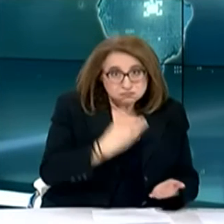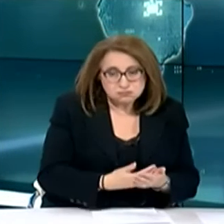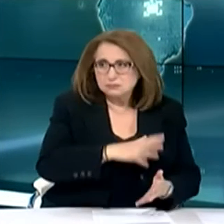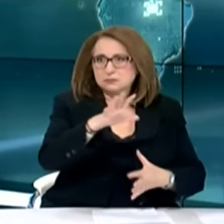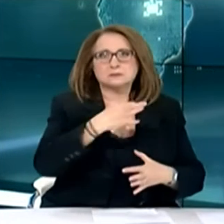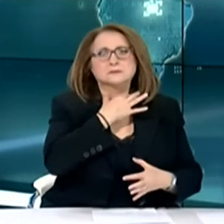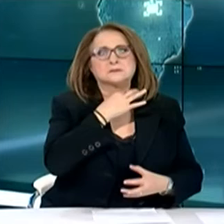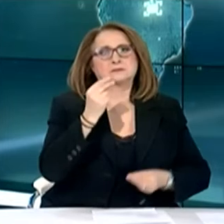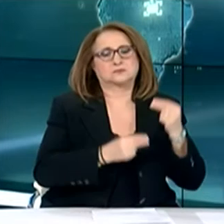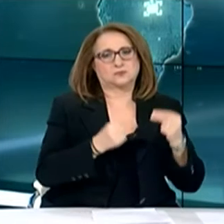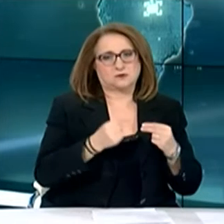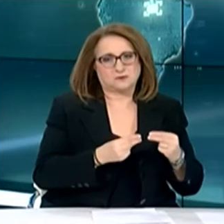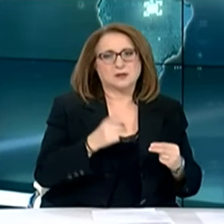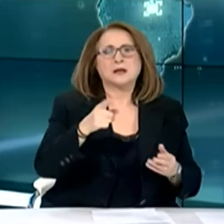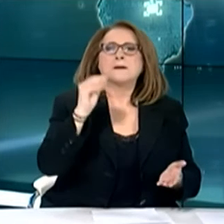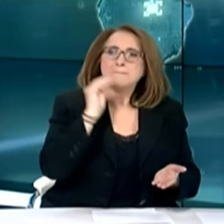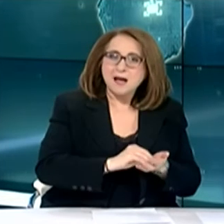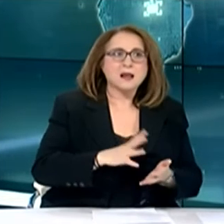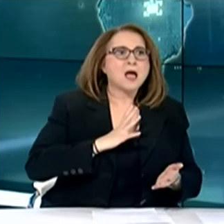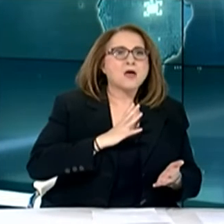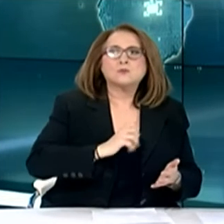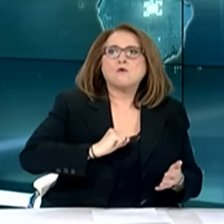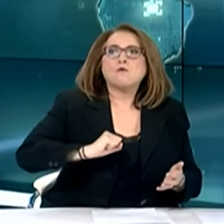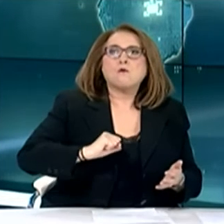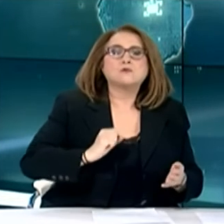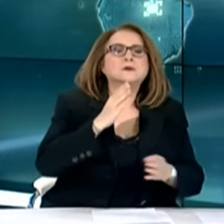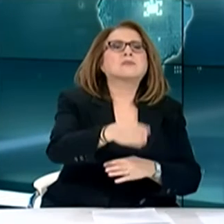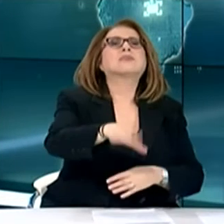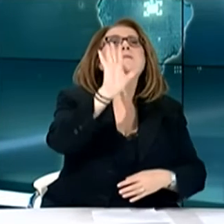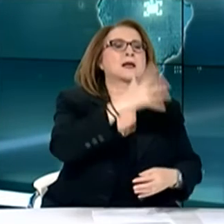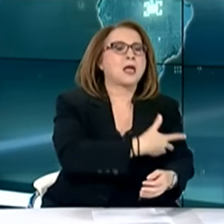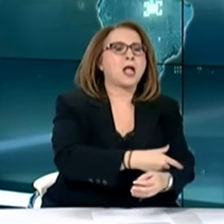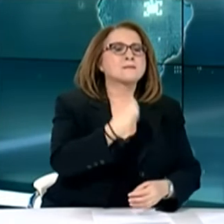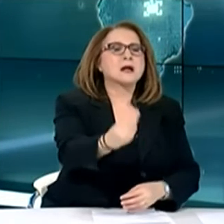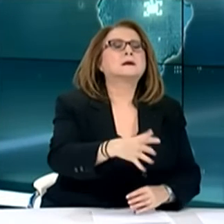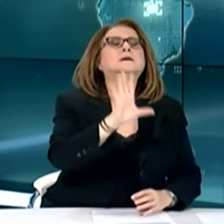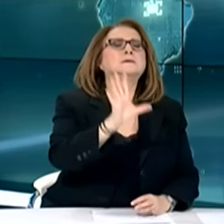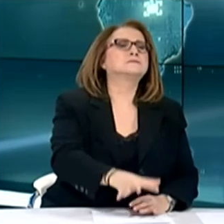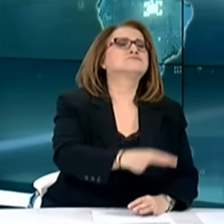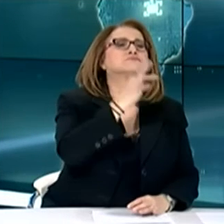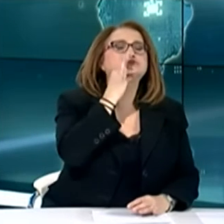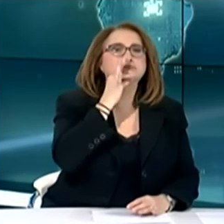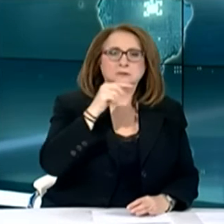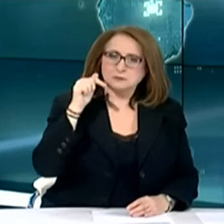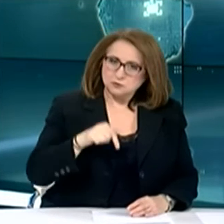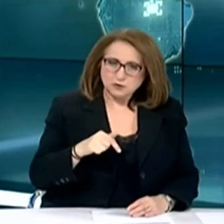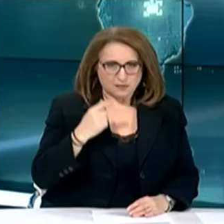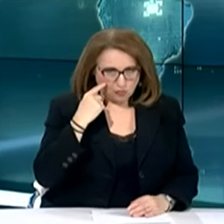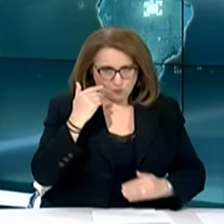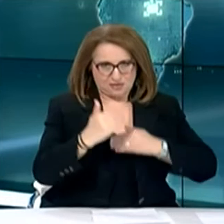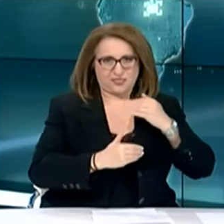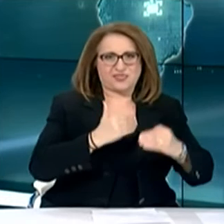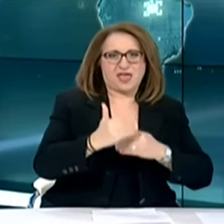φόβου πάλι και της επιδημίας του φόβου, άνθρωποι οι οποίοι θα μπορούσαν να είναι αιμοδότες αποφεύγουν να δώσουν αιμοδοσία, θα προβλεφθούν ειδικές διαδικασίες ώστε